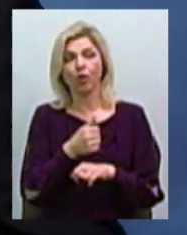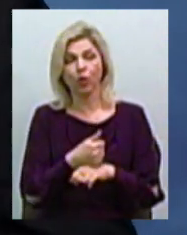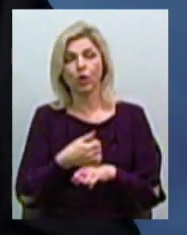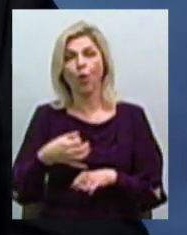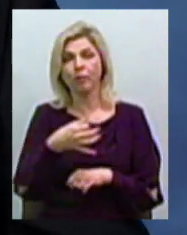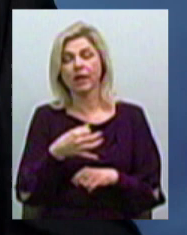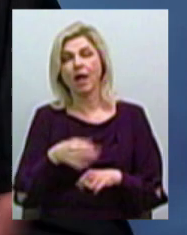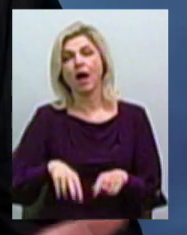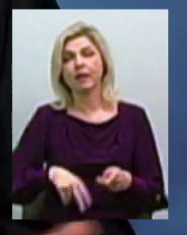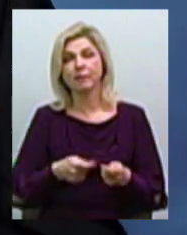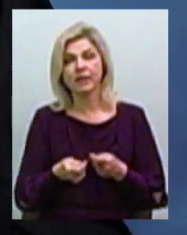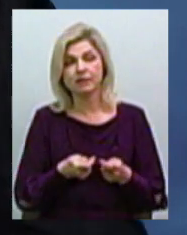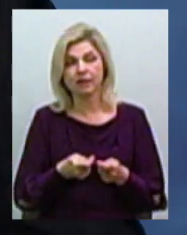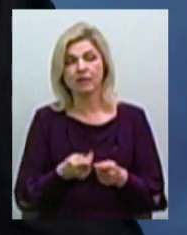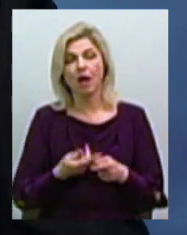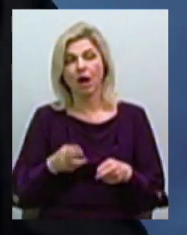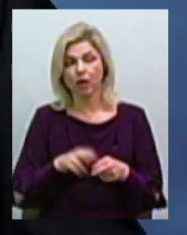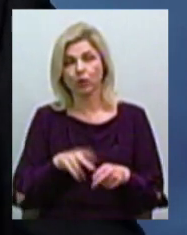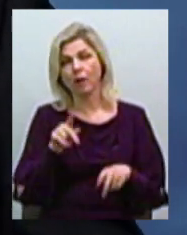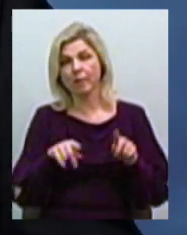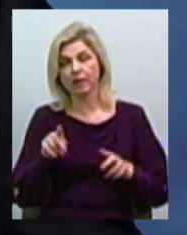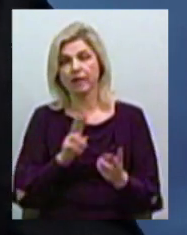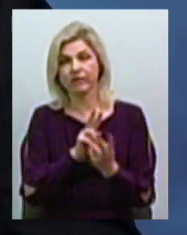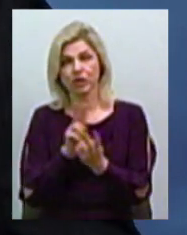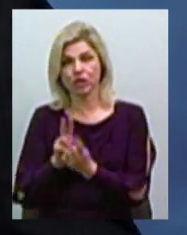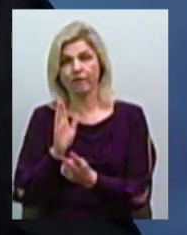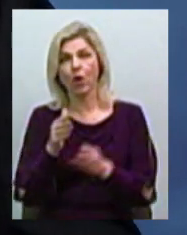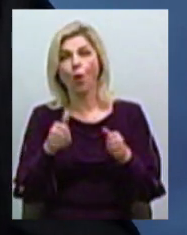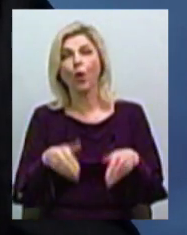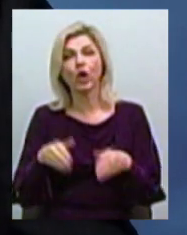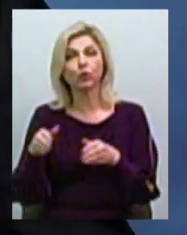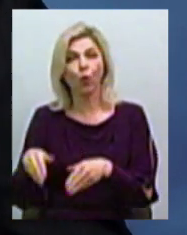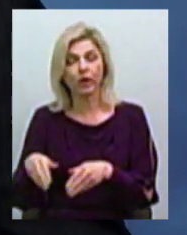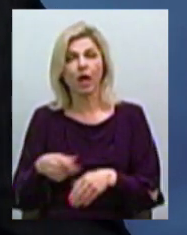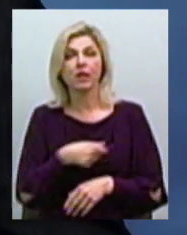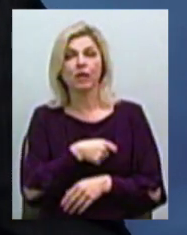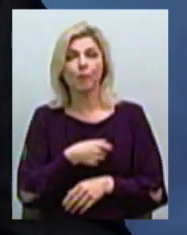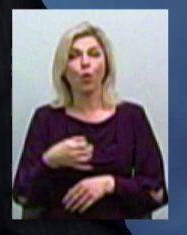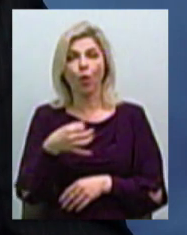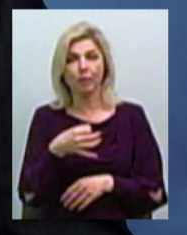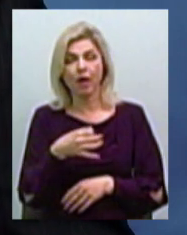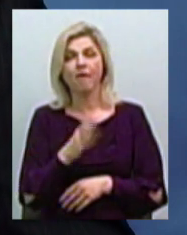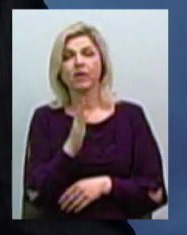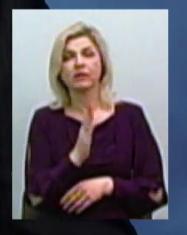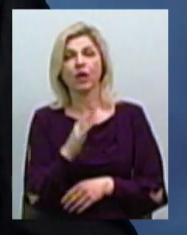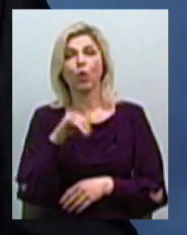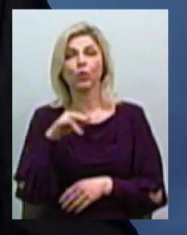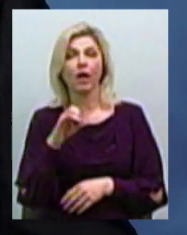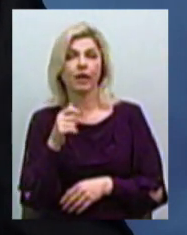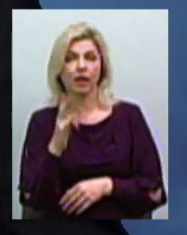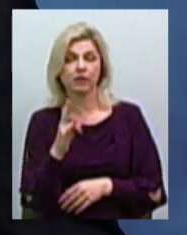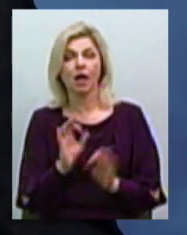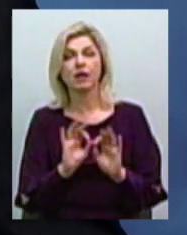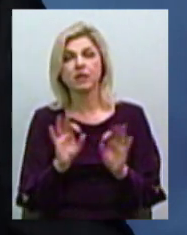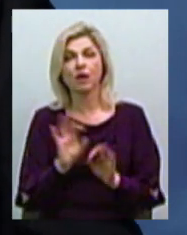обласної державної адміністрації, котрих періодично зустрічали в коридорах. Депутат обласної ради Вадим Олабін прокоментував ситуацію,